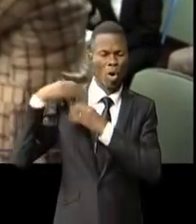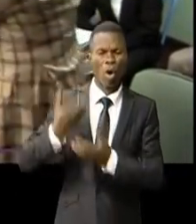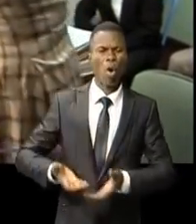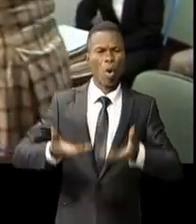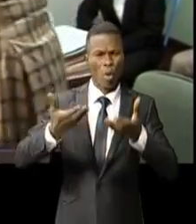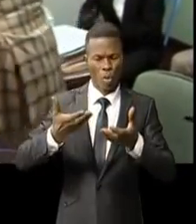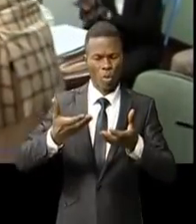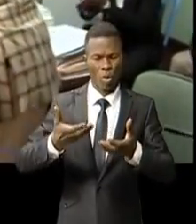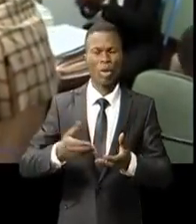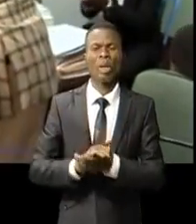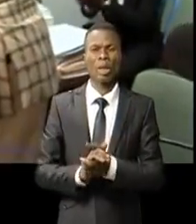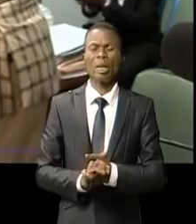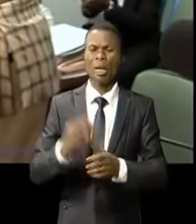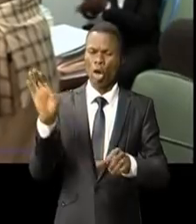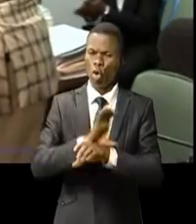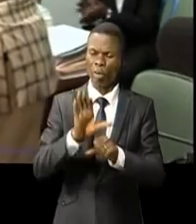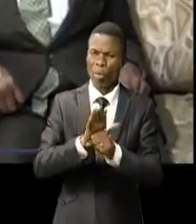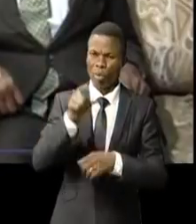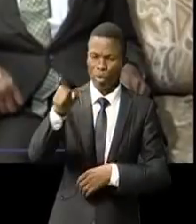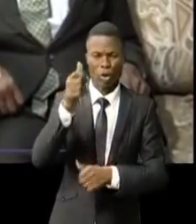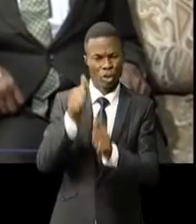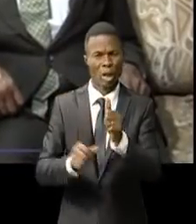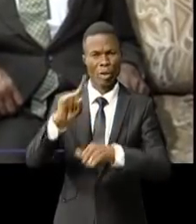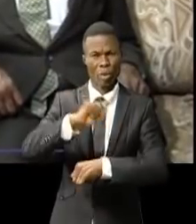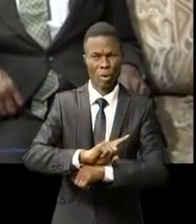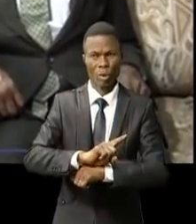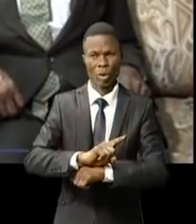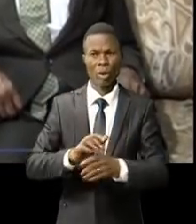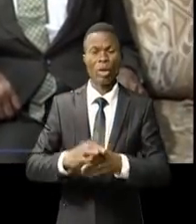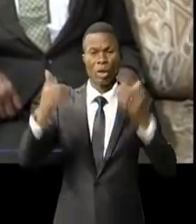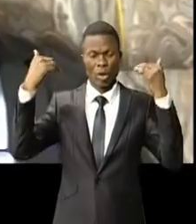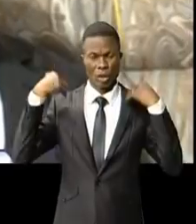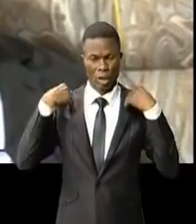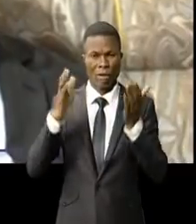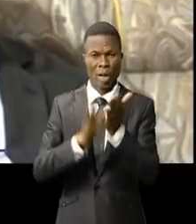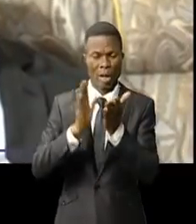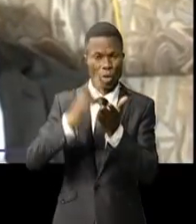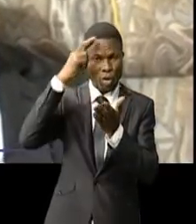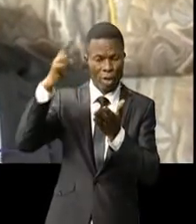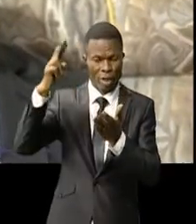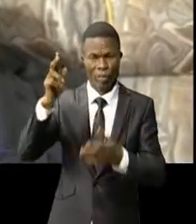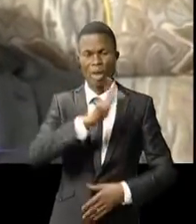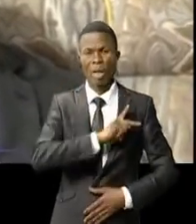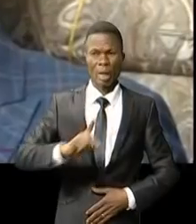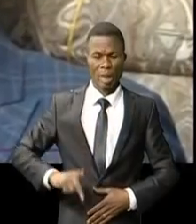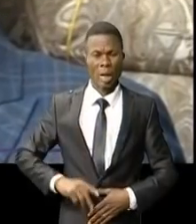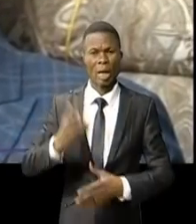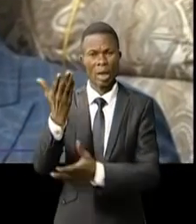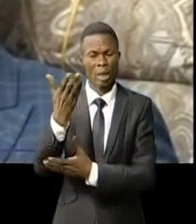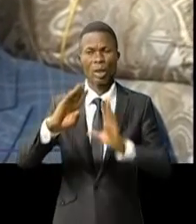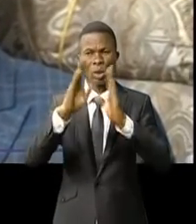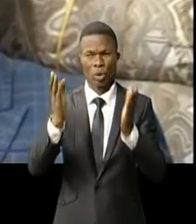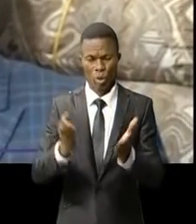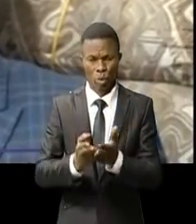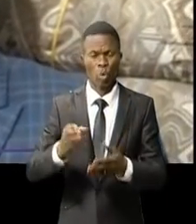fera désormais sa préoccupation au quotidien, le chef d'établissement de l'université Kimbanguiste a recommandé à toute